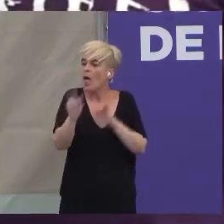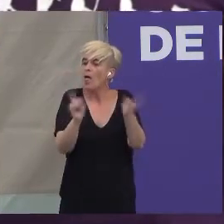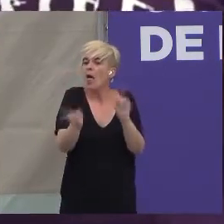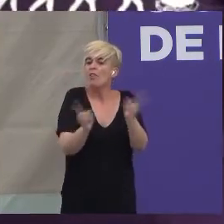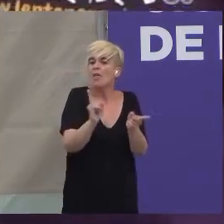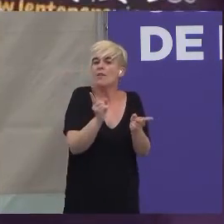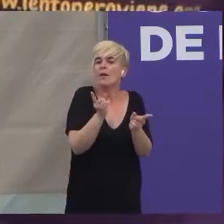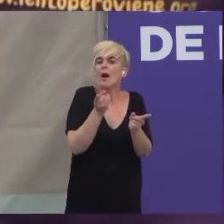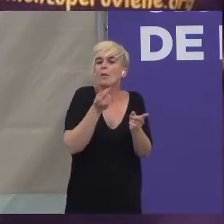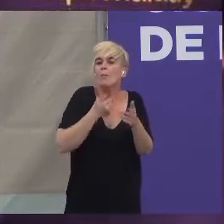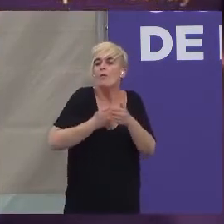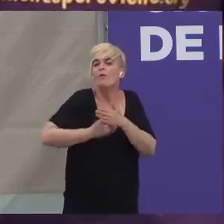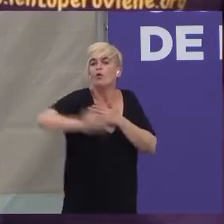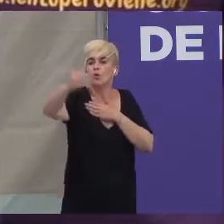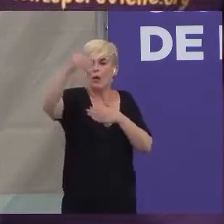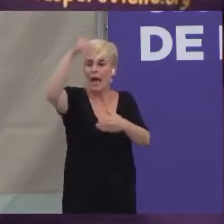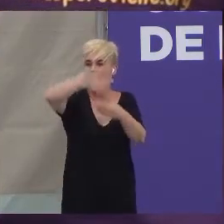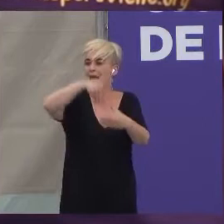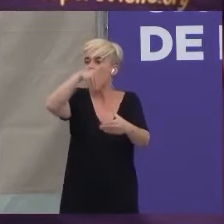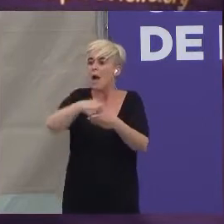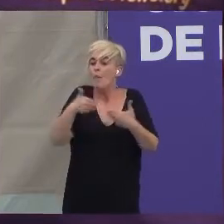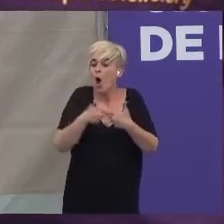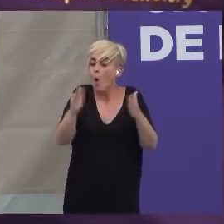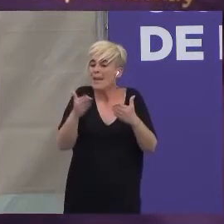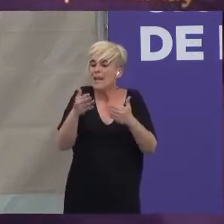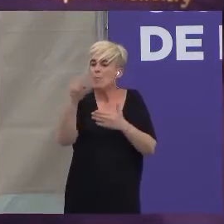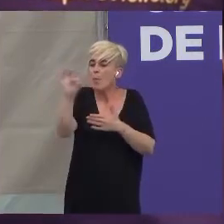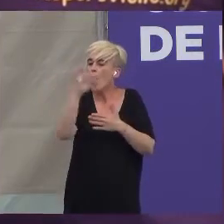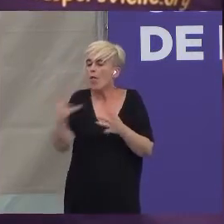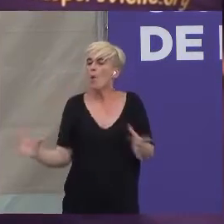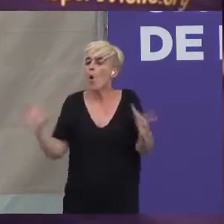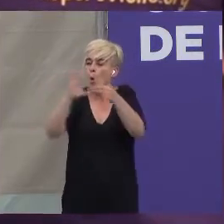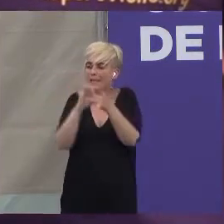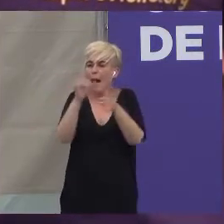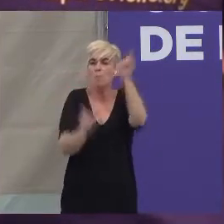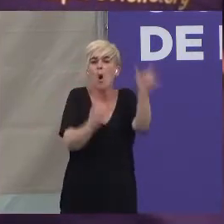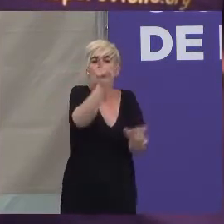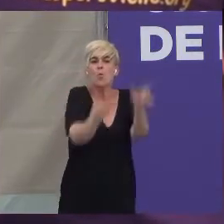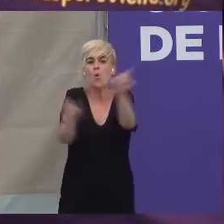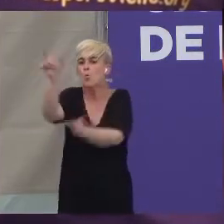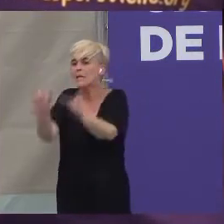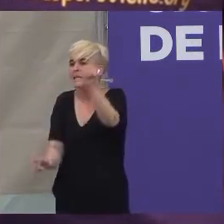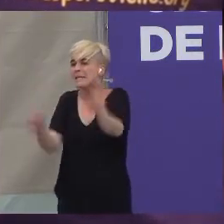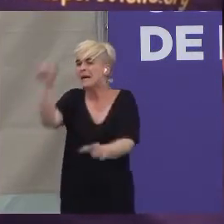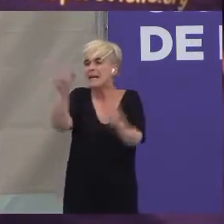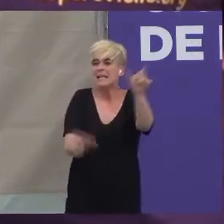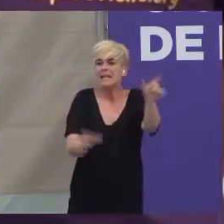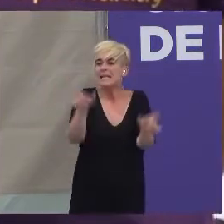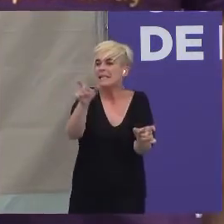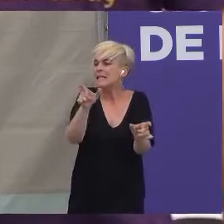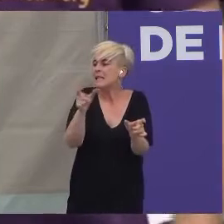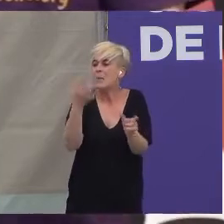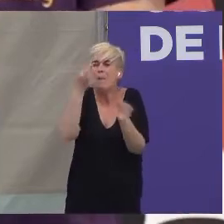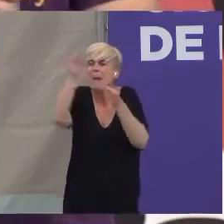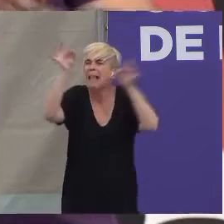anem a enfrontar-se a la propera cita electoral. Però des d'Obrim Podem apostem per la unitat popular sense cap mena de